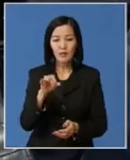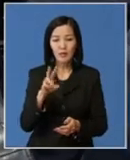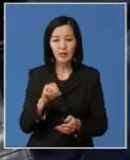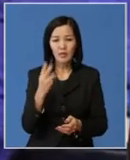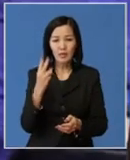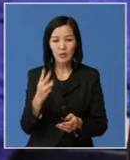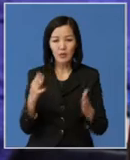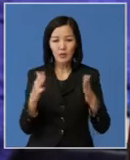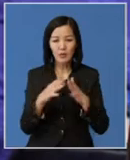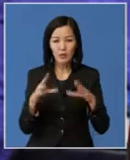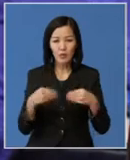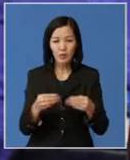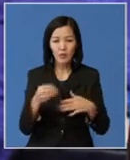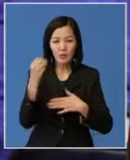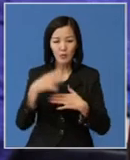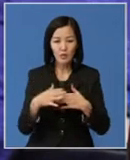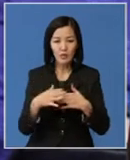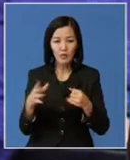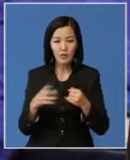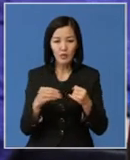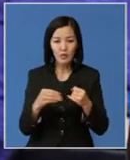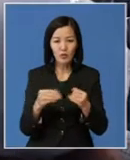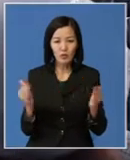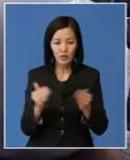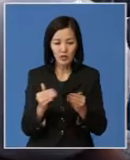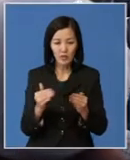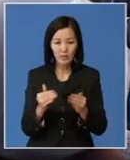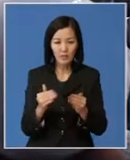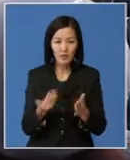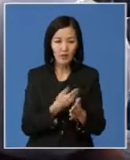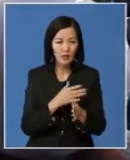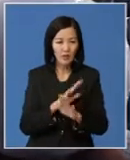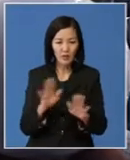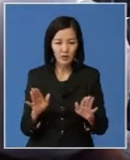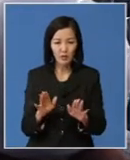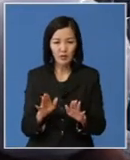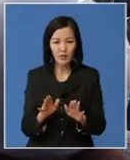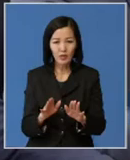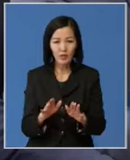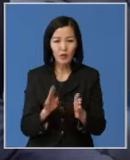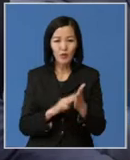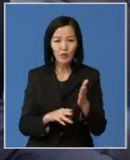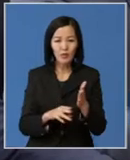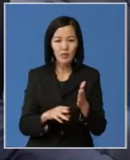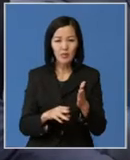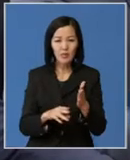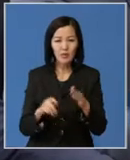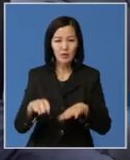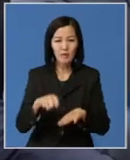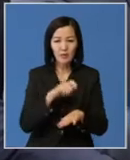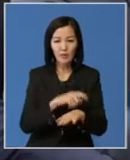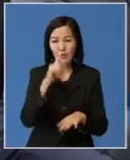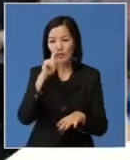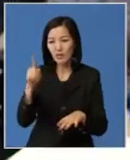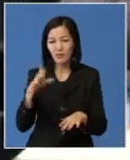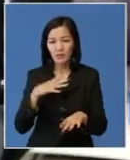сұныпты. Орталықтағы жер үйді шағын деп қаламапты. АКЛ жақтағы көп қабатты үйдегі пәтер 90 шаршы метр. Оны алыс сынып